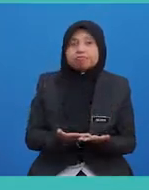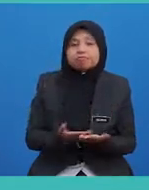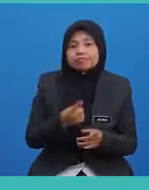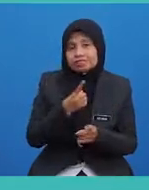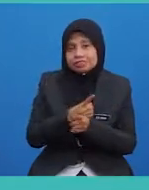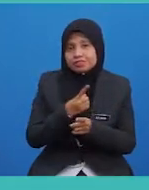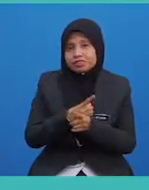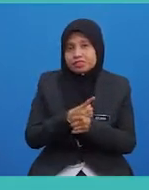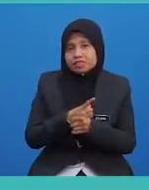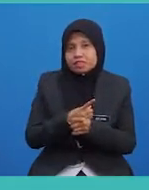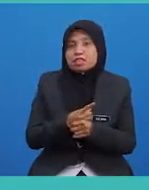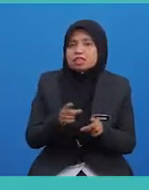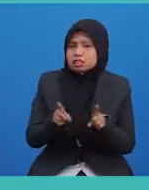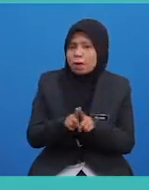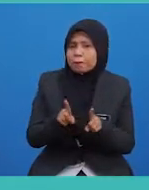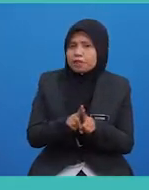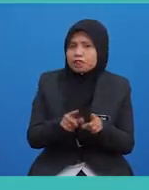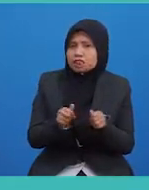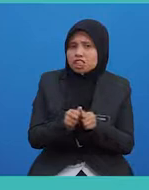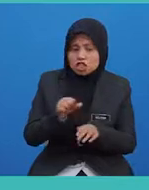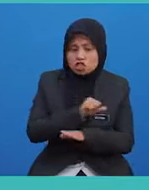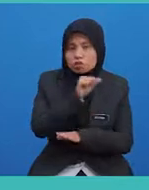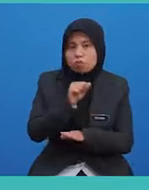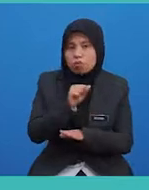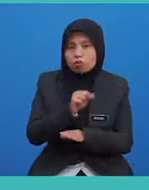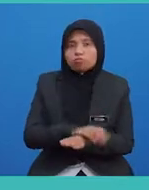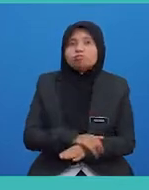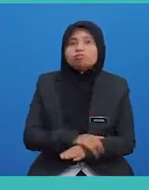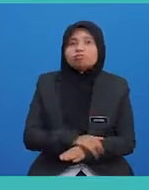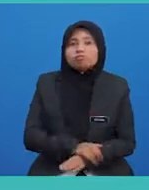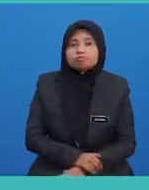Benar, keadaannya adalah sama seperti Singapura.